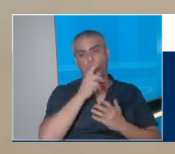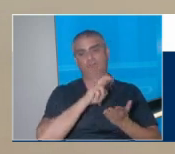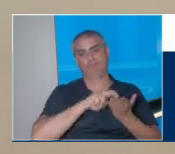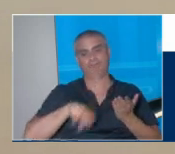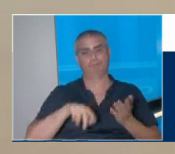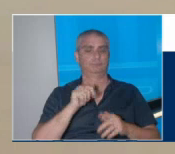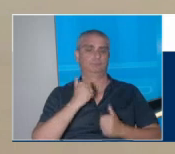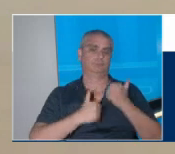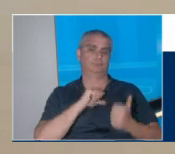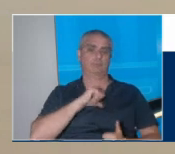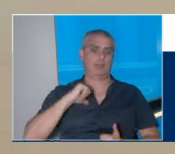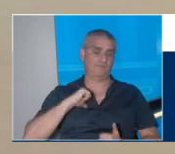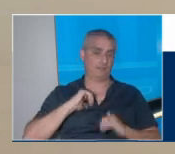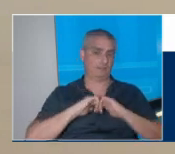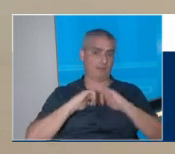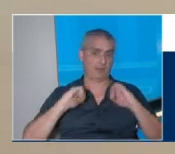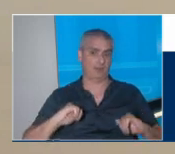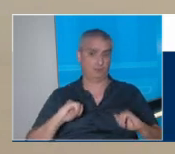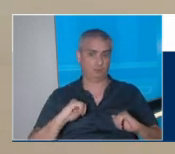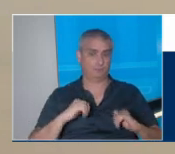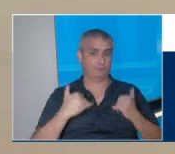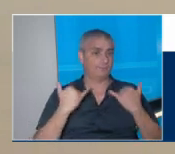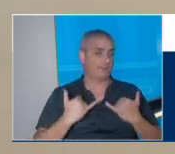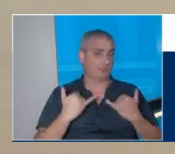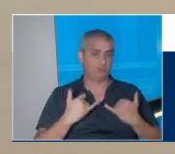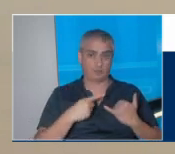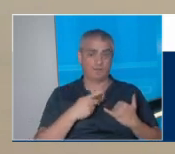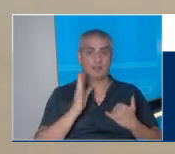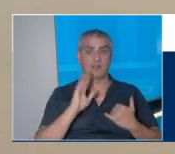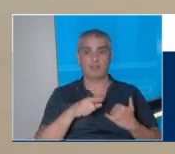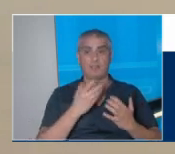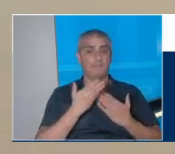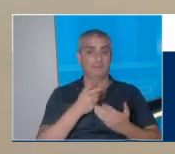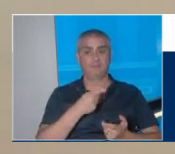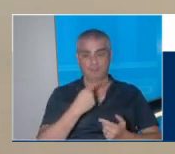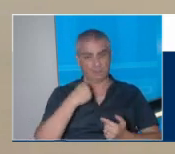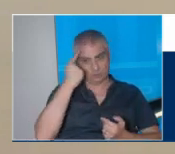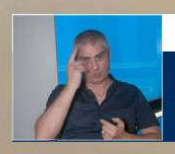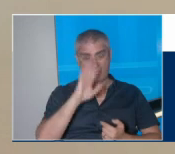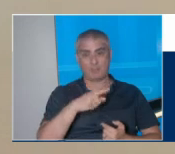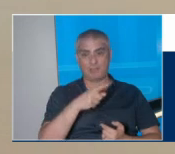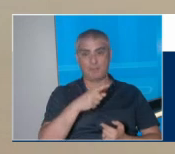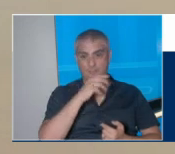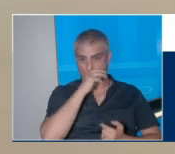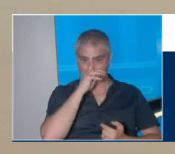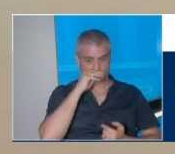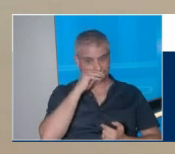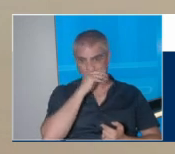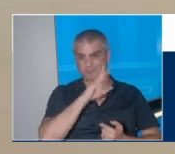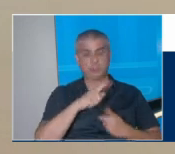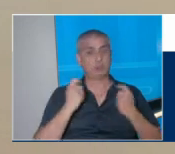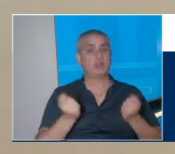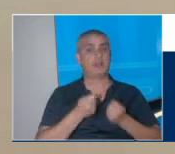רצה לחוד. כרגע גם בעזרת, אנחנו יודעים גם שיש